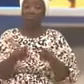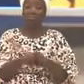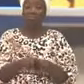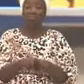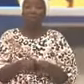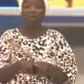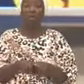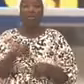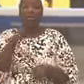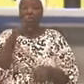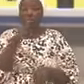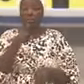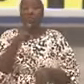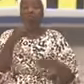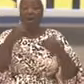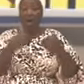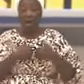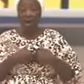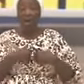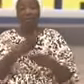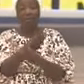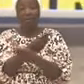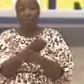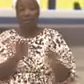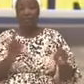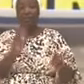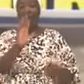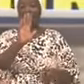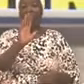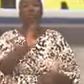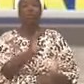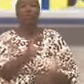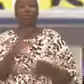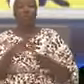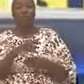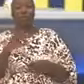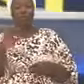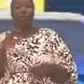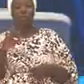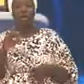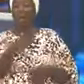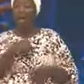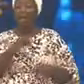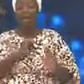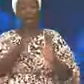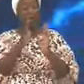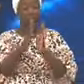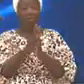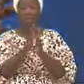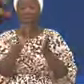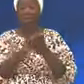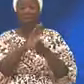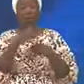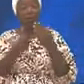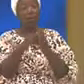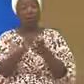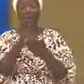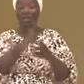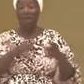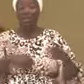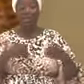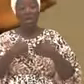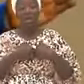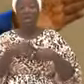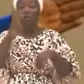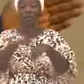tu sauveras temps maman et je prie de ce que dieu